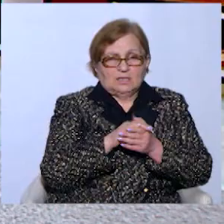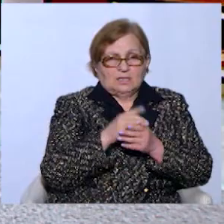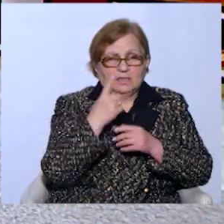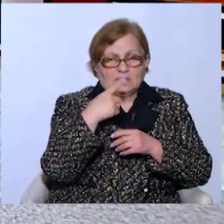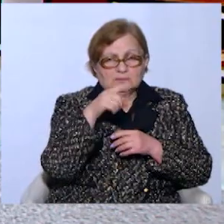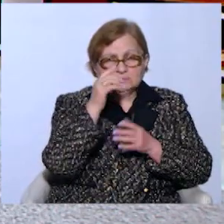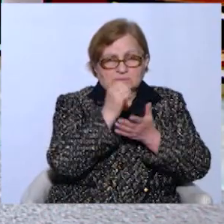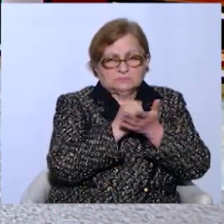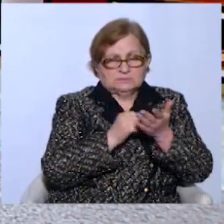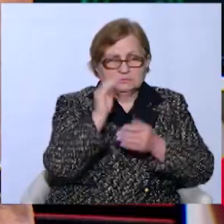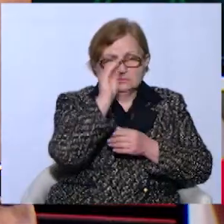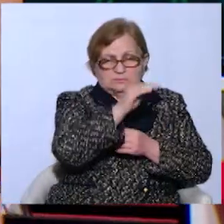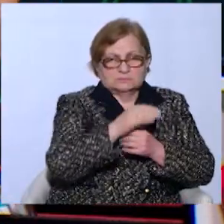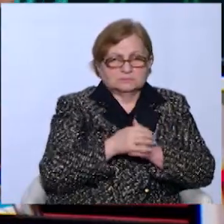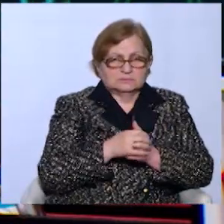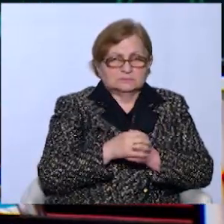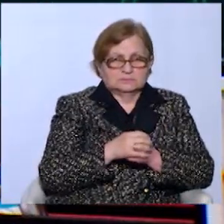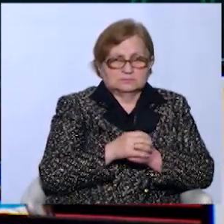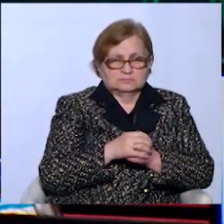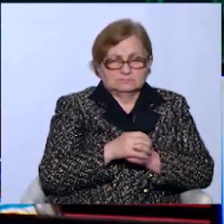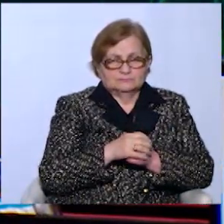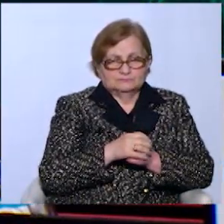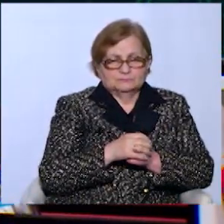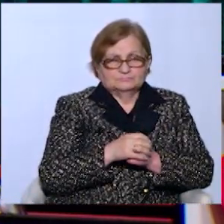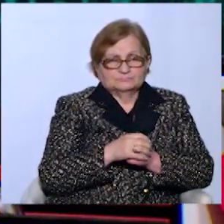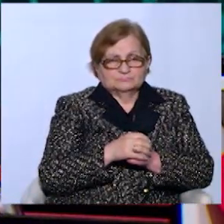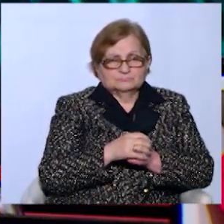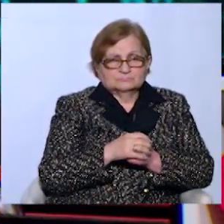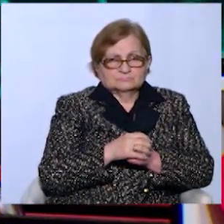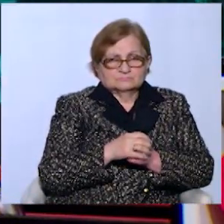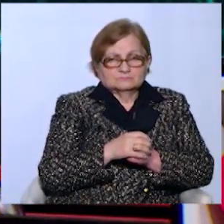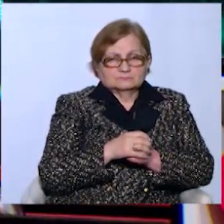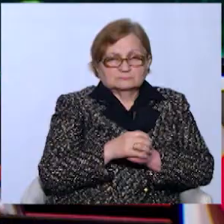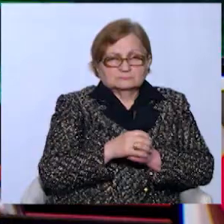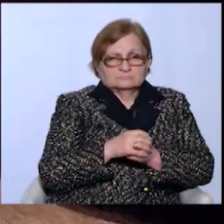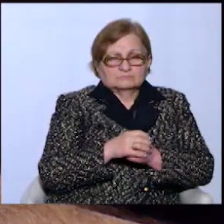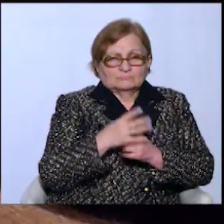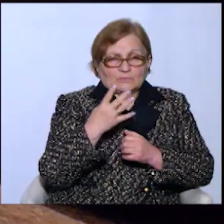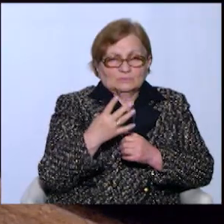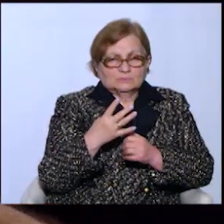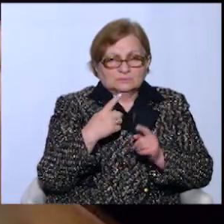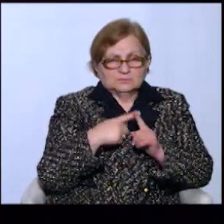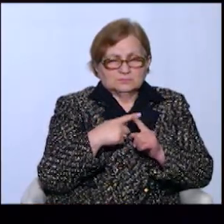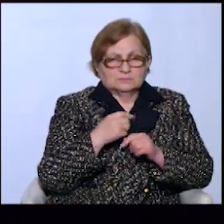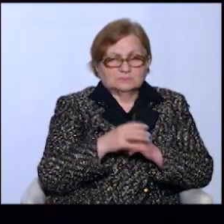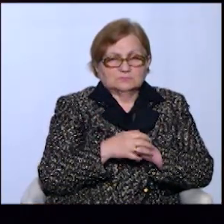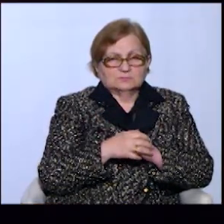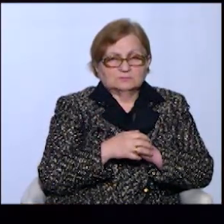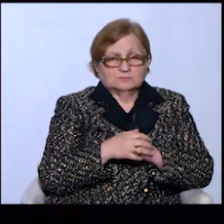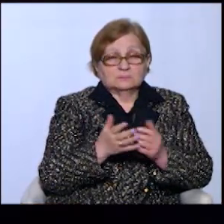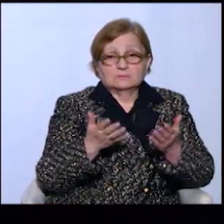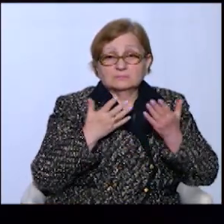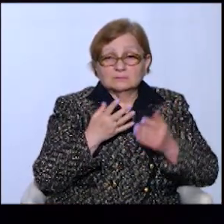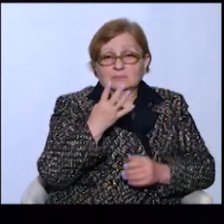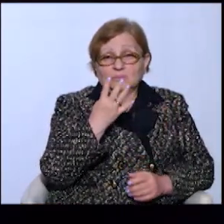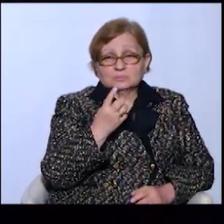1 გადმოგვაქვს აქეთ. 1 10 ლარიანი ჩვენ იქით გადავიტანეთ. 3 და 1 არის 4.